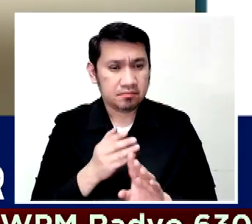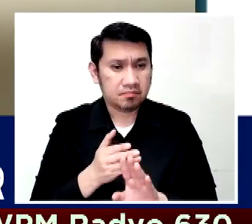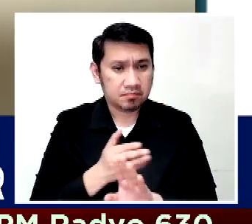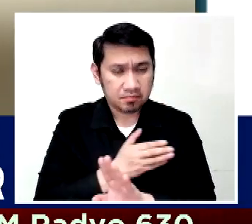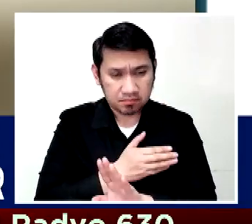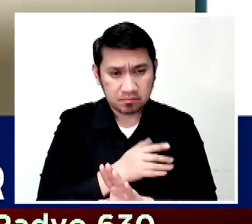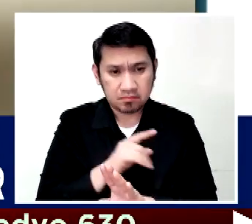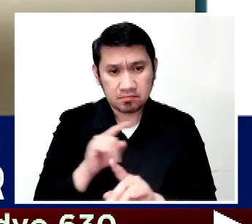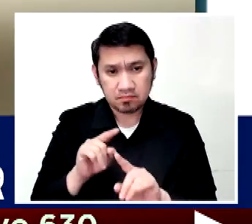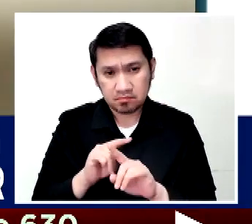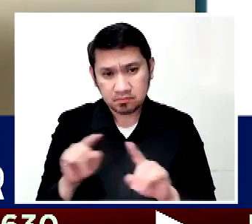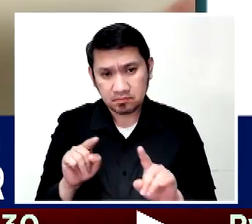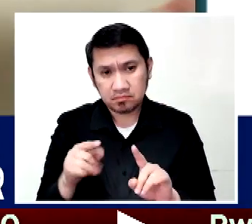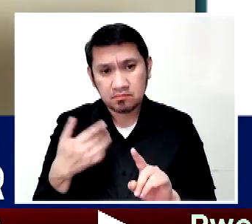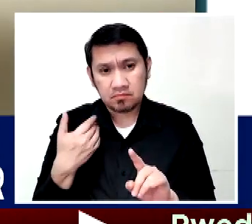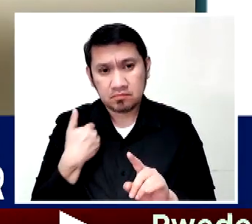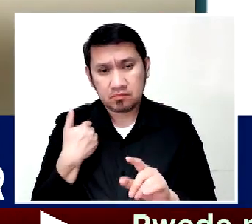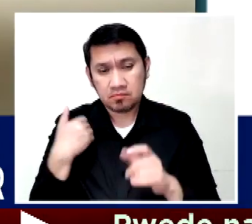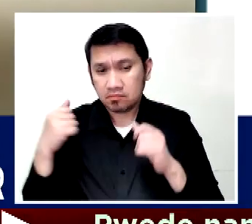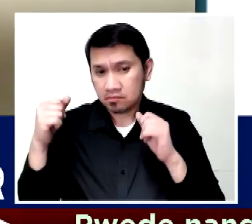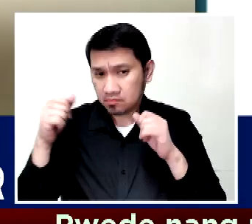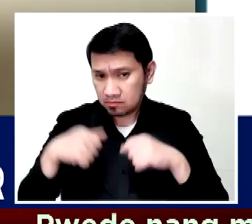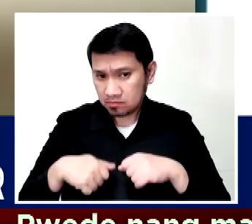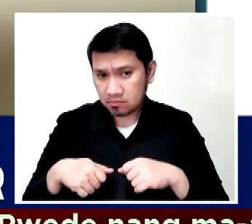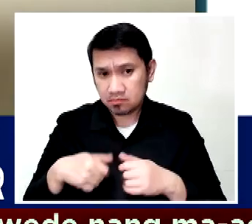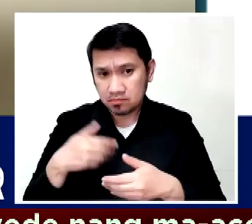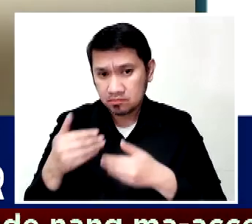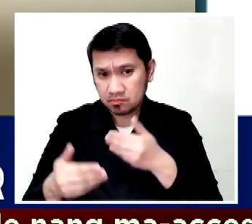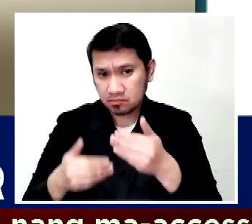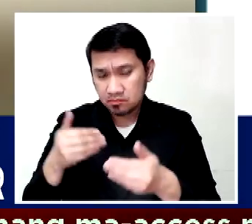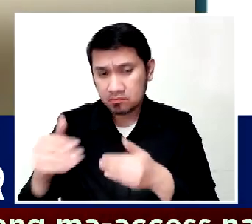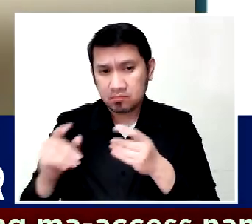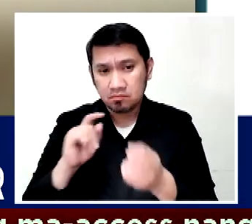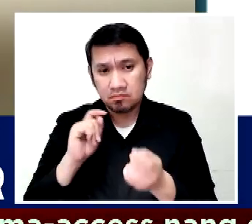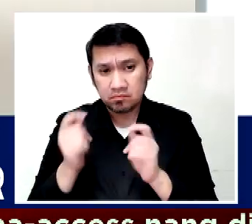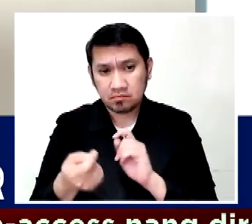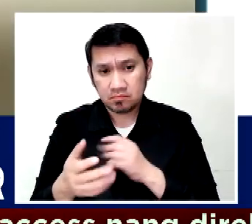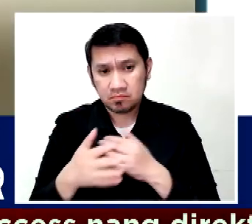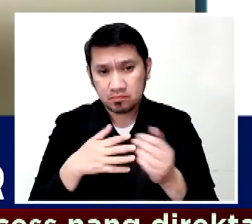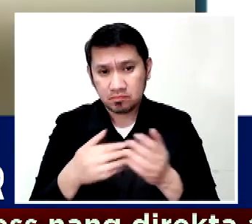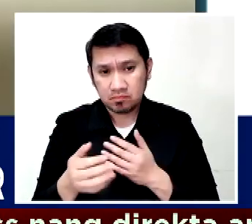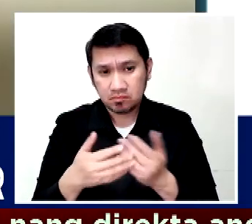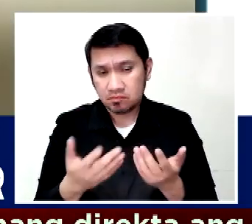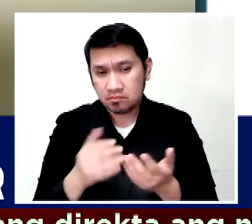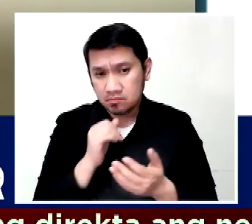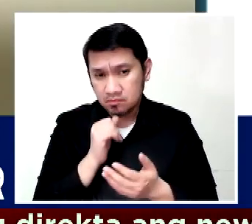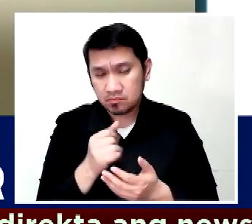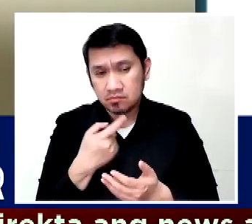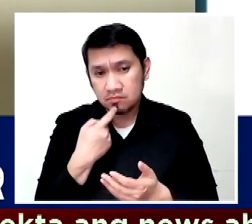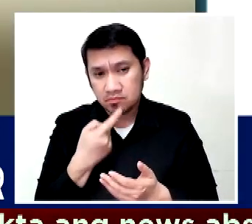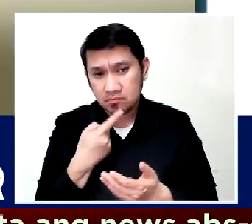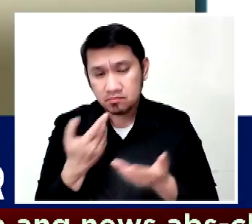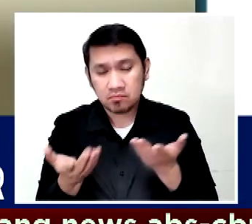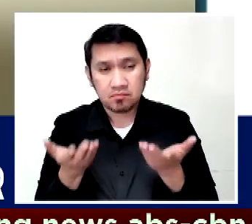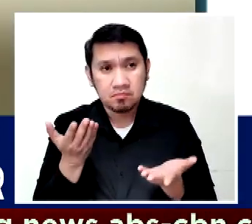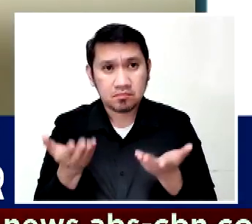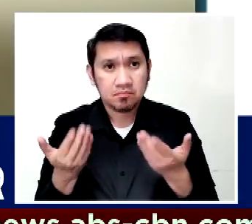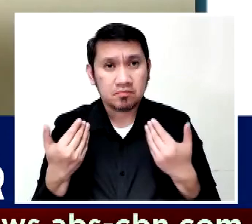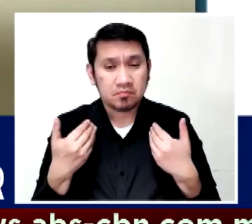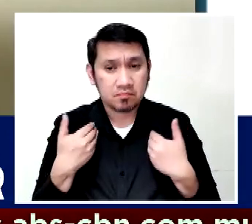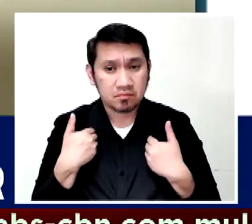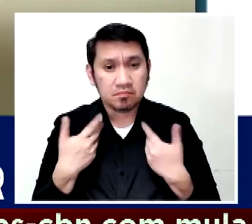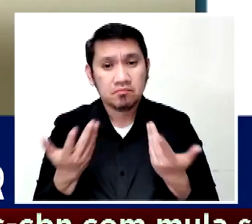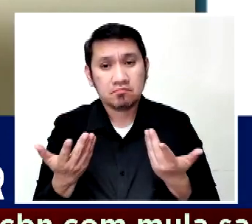that statement, to agree on a process of transformation, although it wasn't spelled out, there is probably that kind of